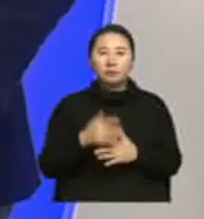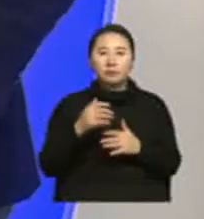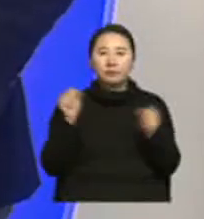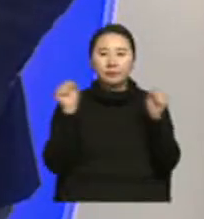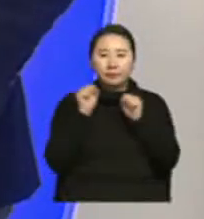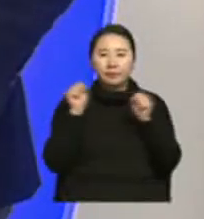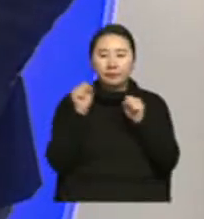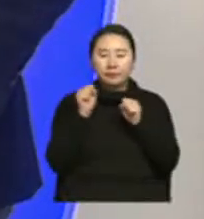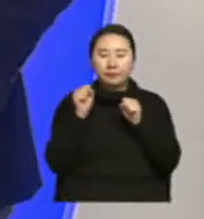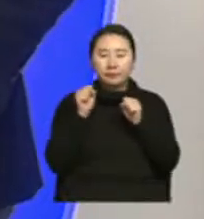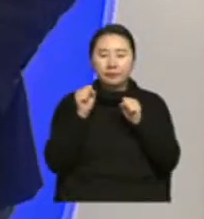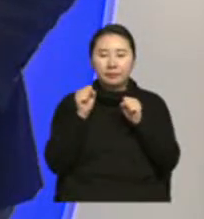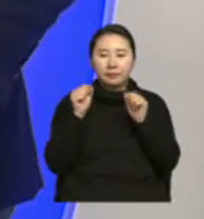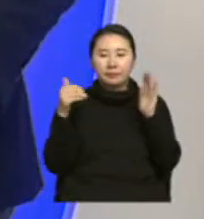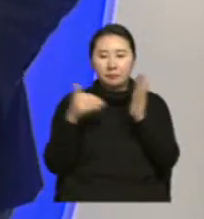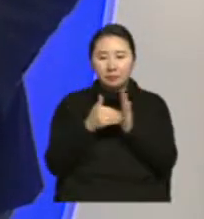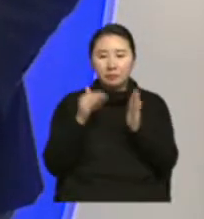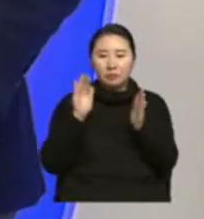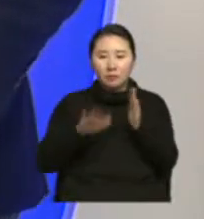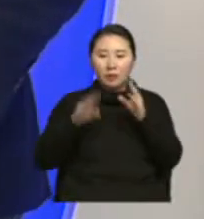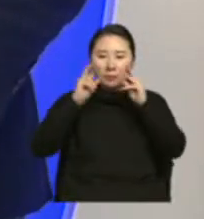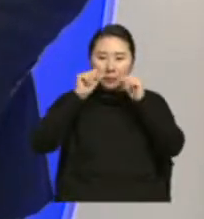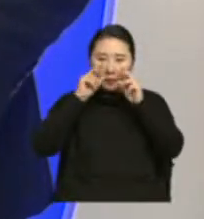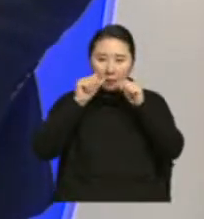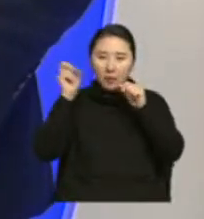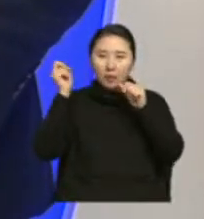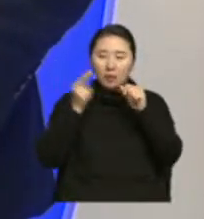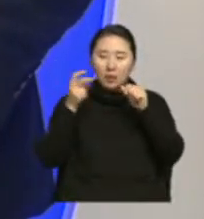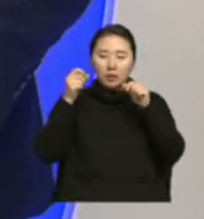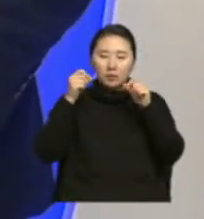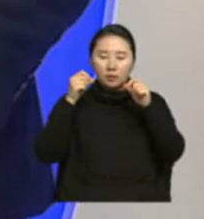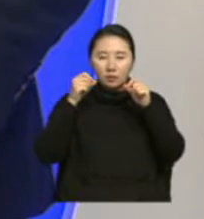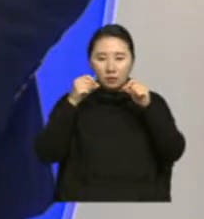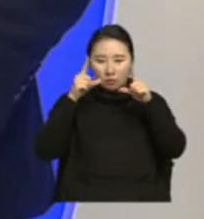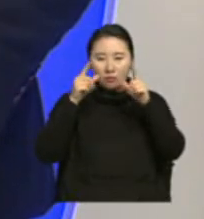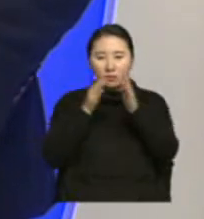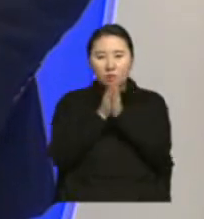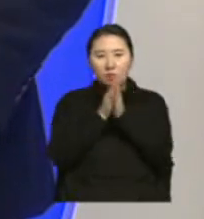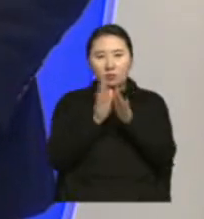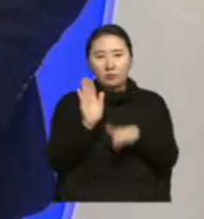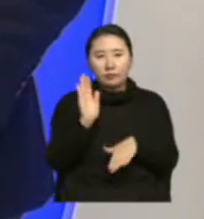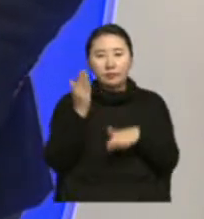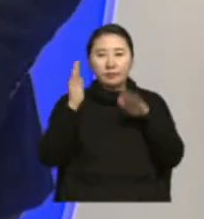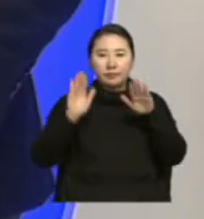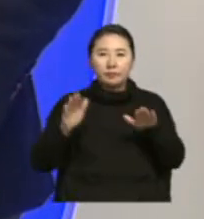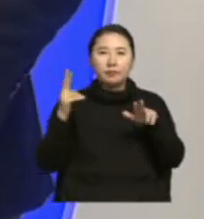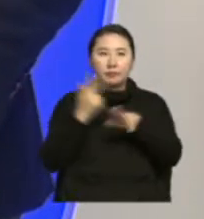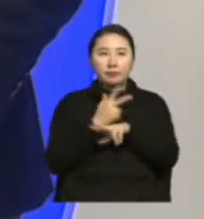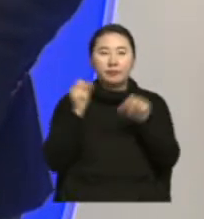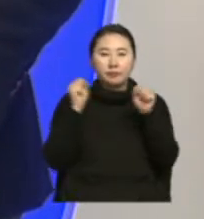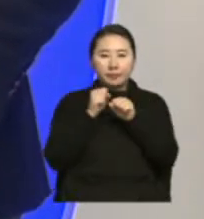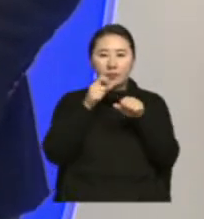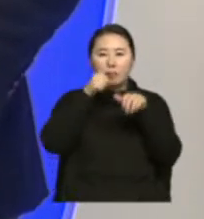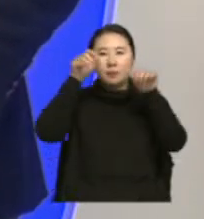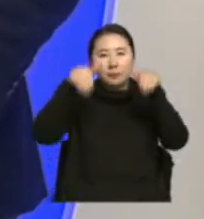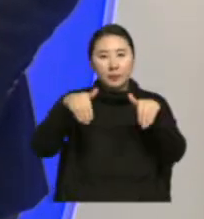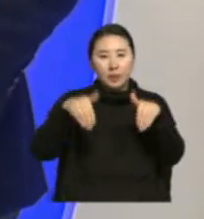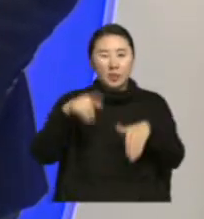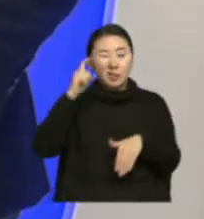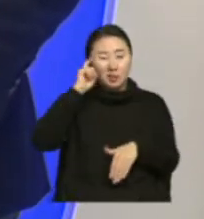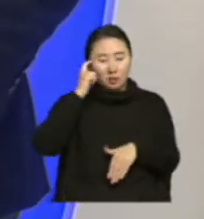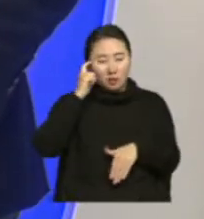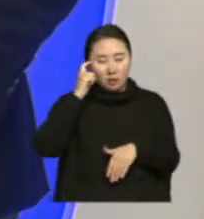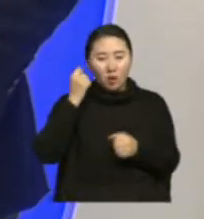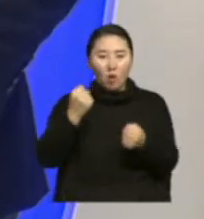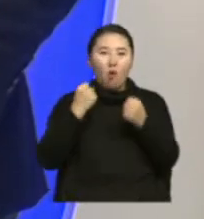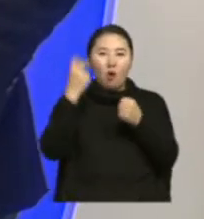영하권의 강추위가 물러가니 이제는 미세먼지가 다시 고개를 드는 모양새입니다. 이번 주엔 겨울비도 예상되는 만큼